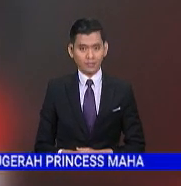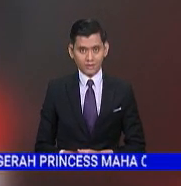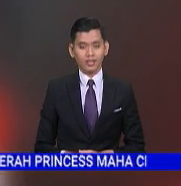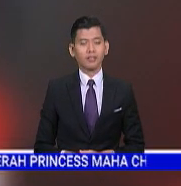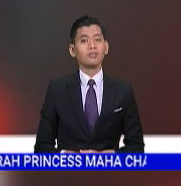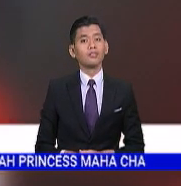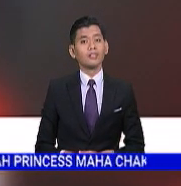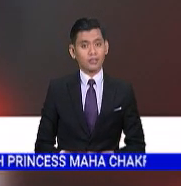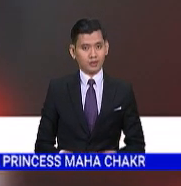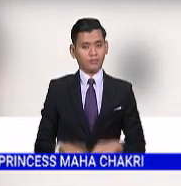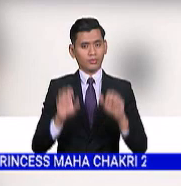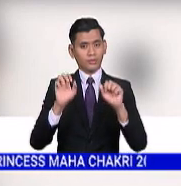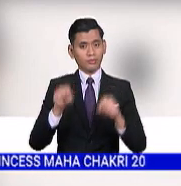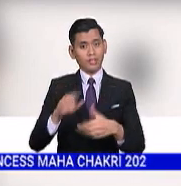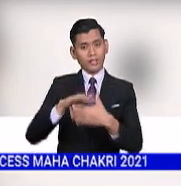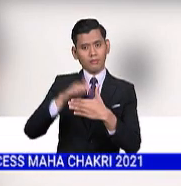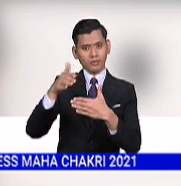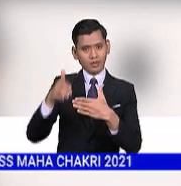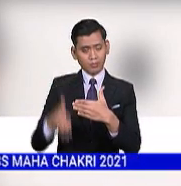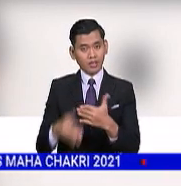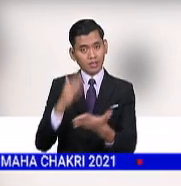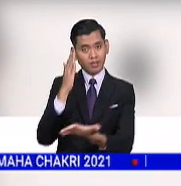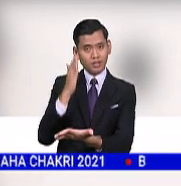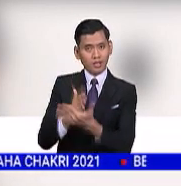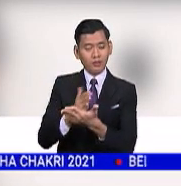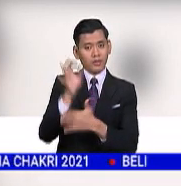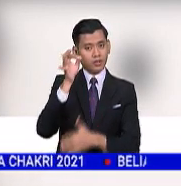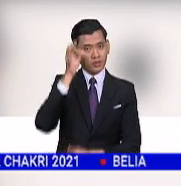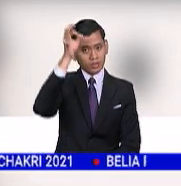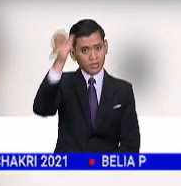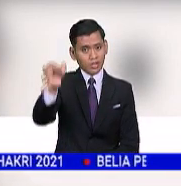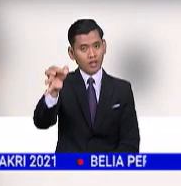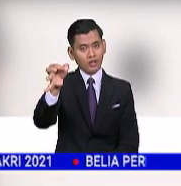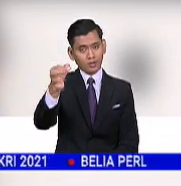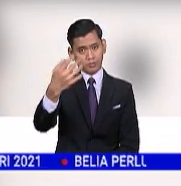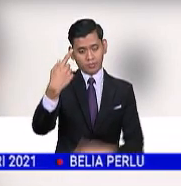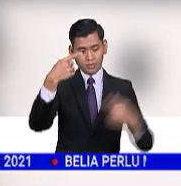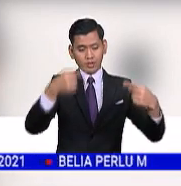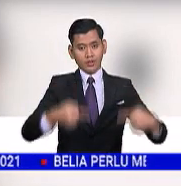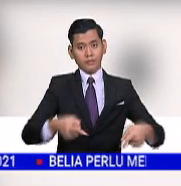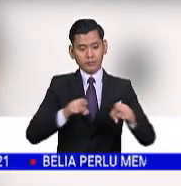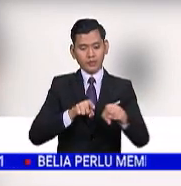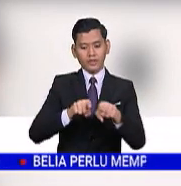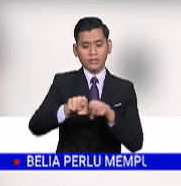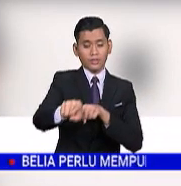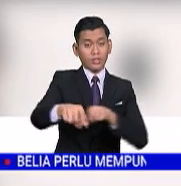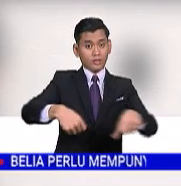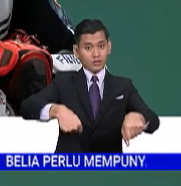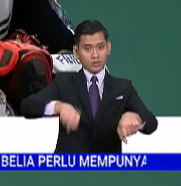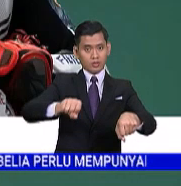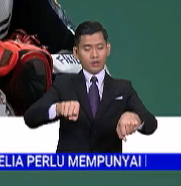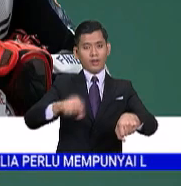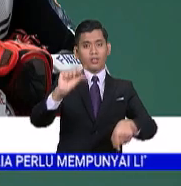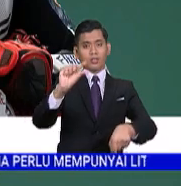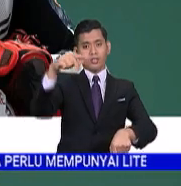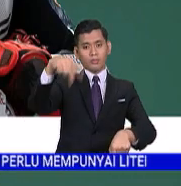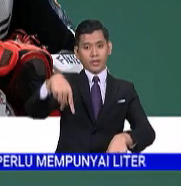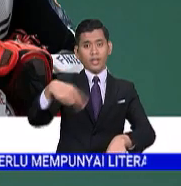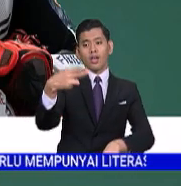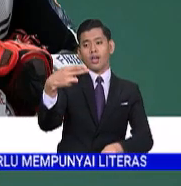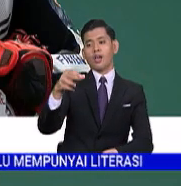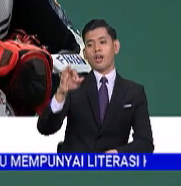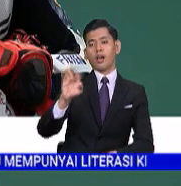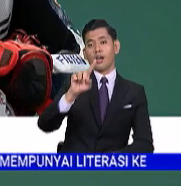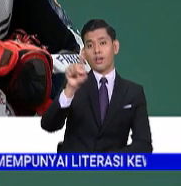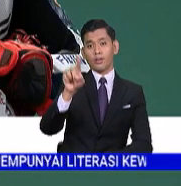Perkembangan itu sekaligus menamatkan spekulasi mengenai masa depannya dalam saingan kejuaraan motosikal dunia MotoGP. Hafiz sebelum ini